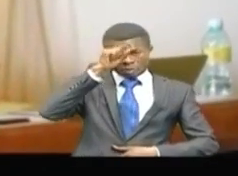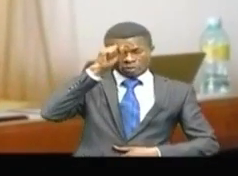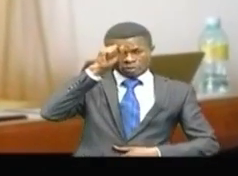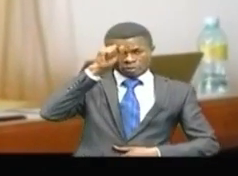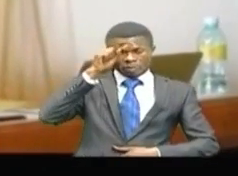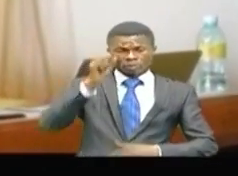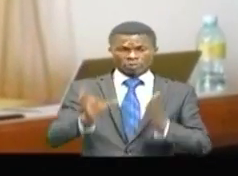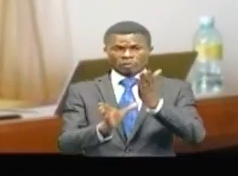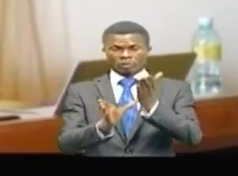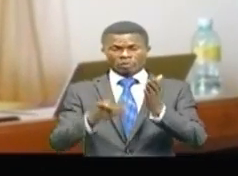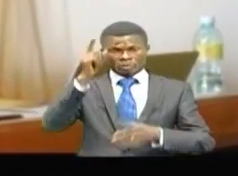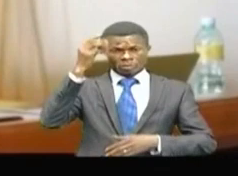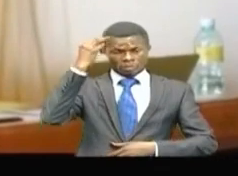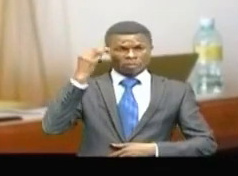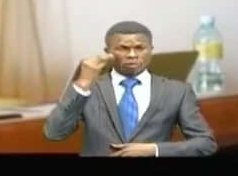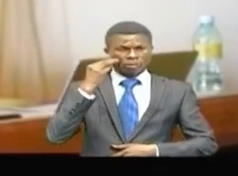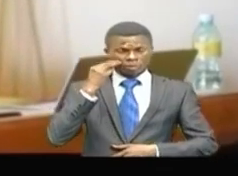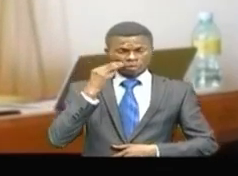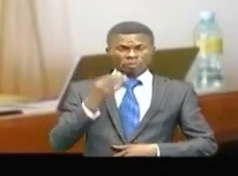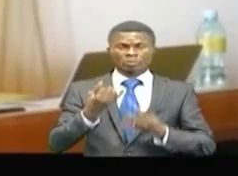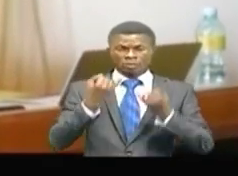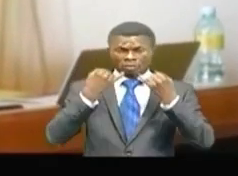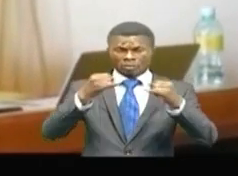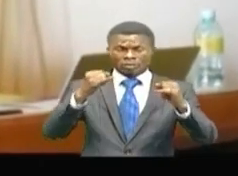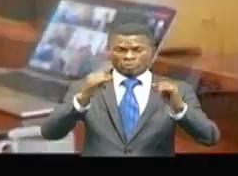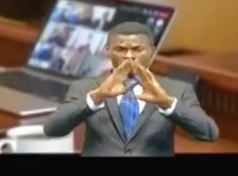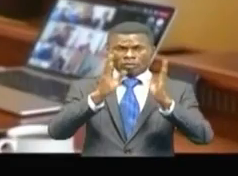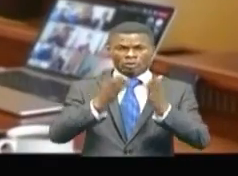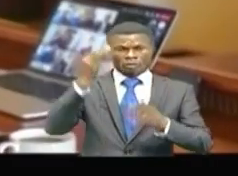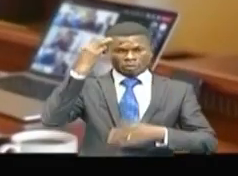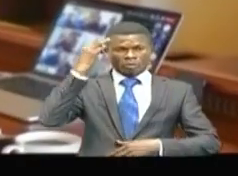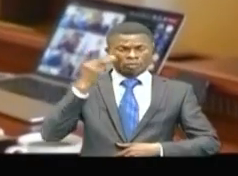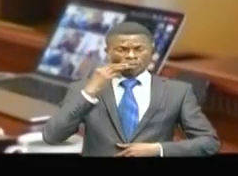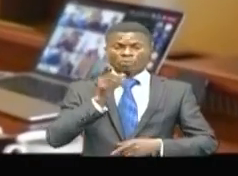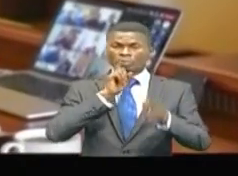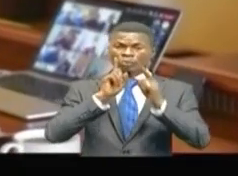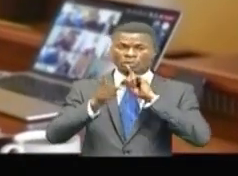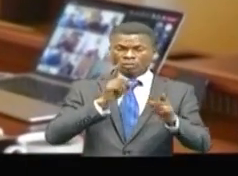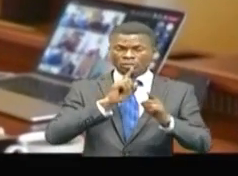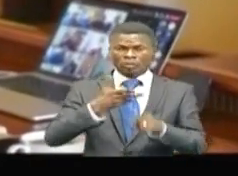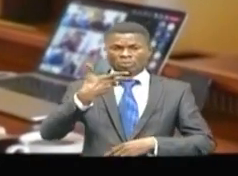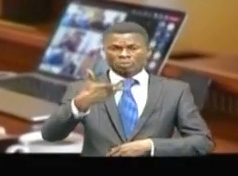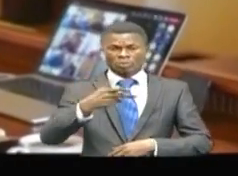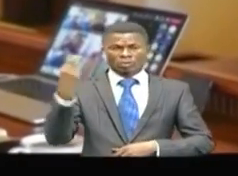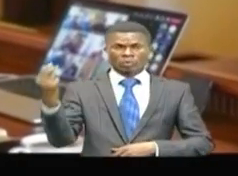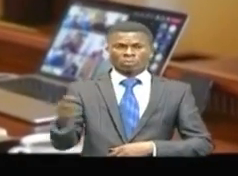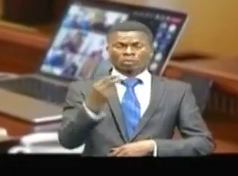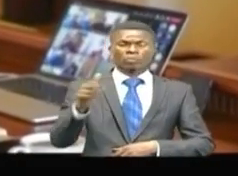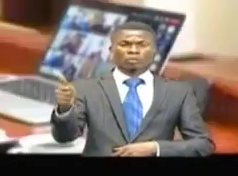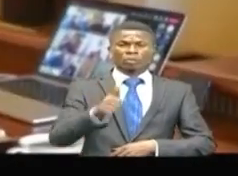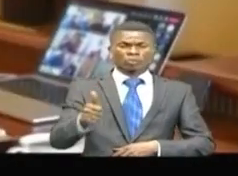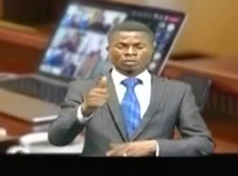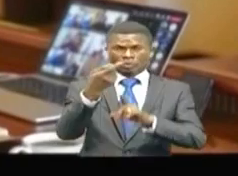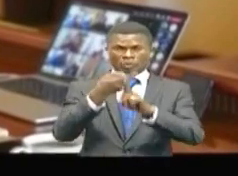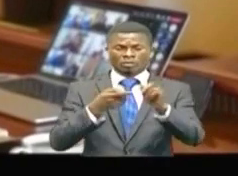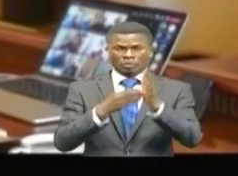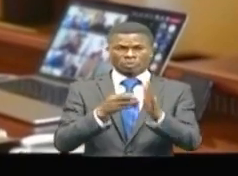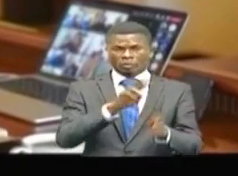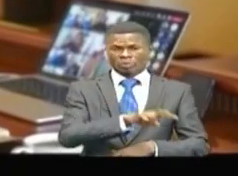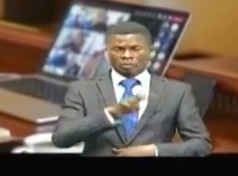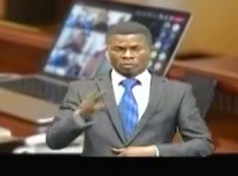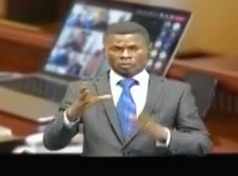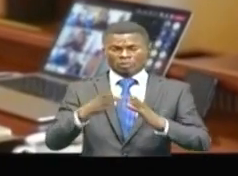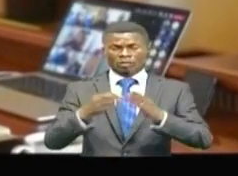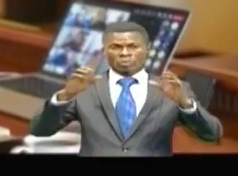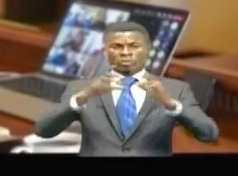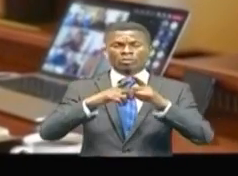le vice-premier ministre a informé le Conseil qu'il a échangé le mercredi 21 septembre 2022 avec le grand